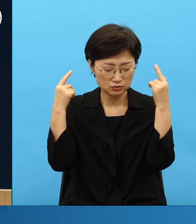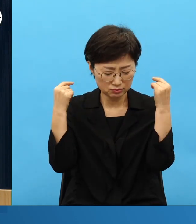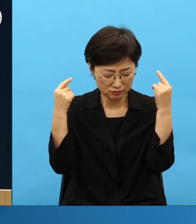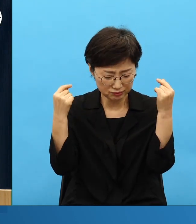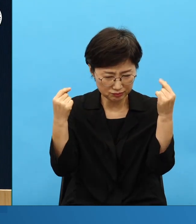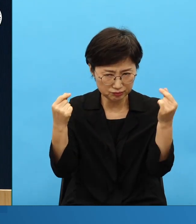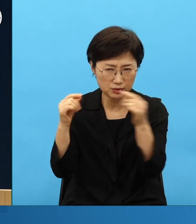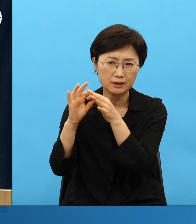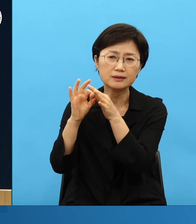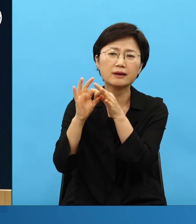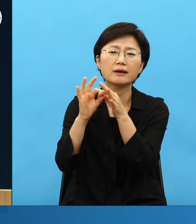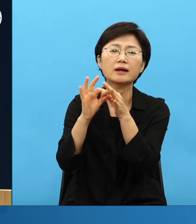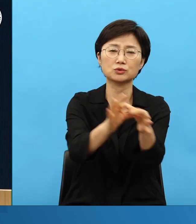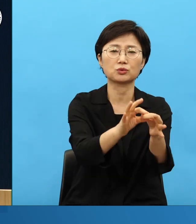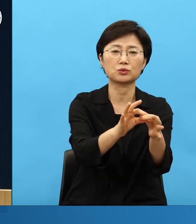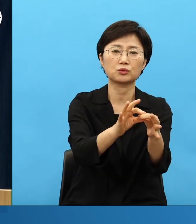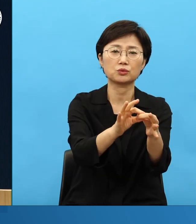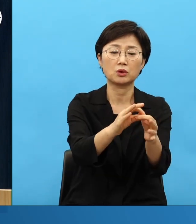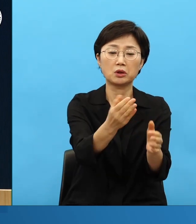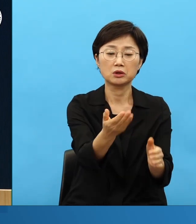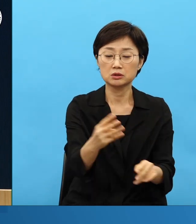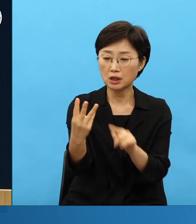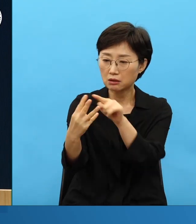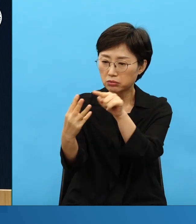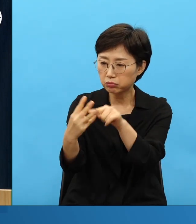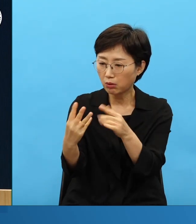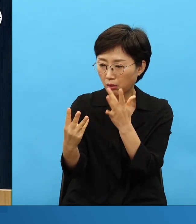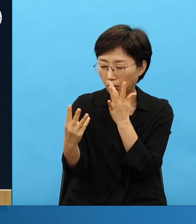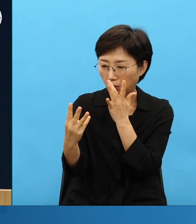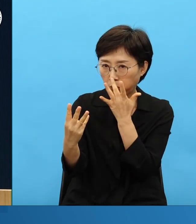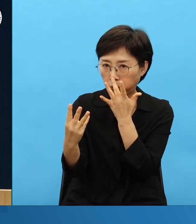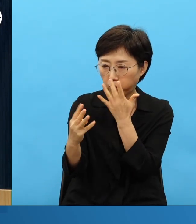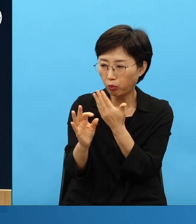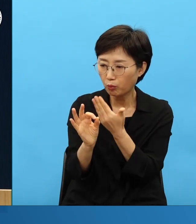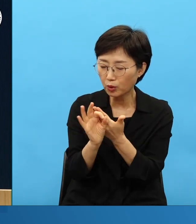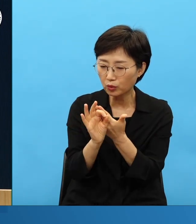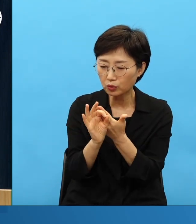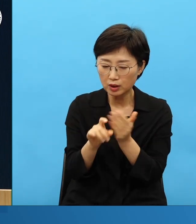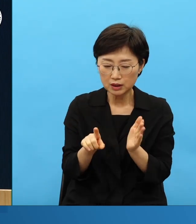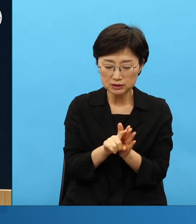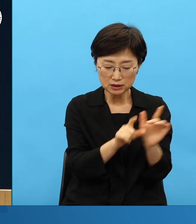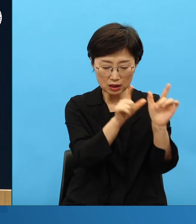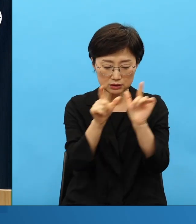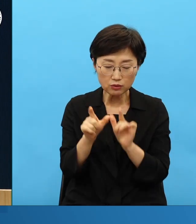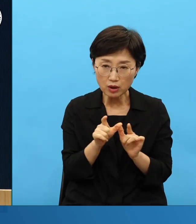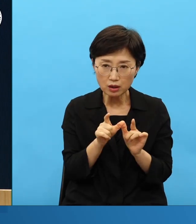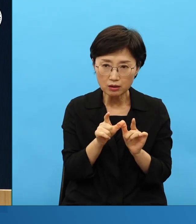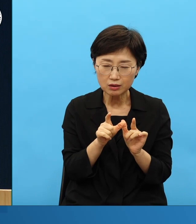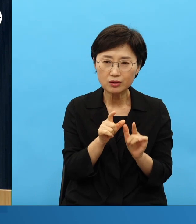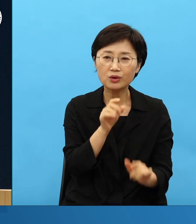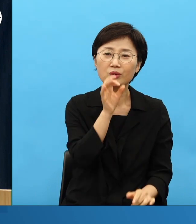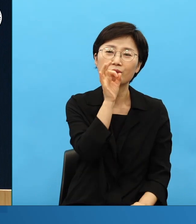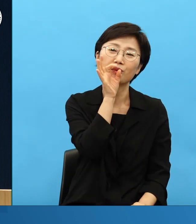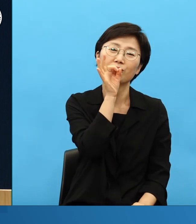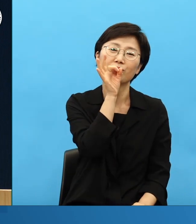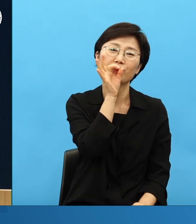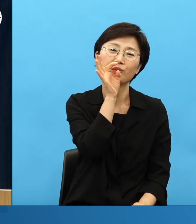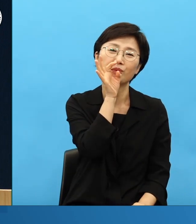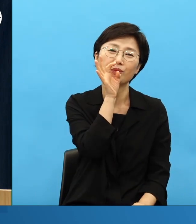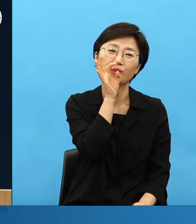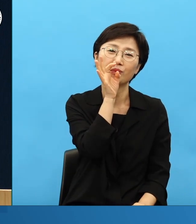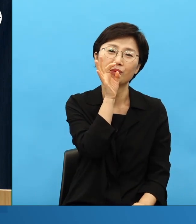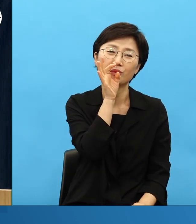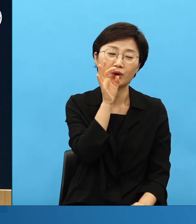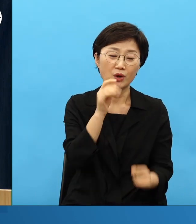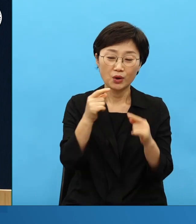모르면 신앙생활이 사실은 안 되고 사회생활도 안 돼요. 교회는 더 안 돼요. But if you don't realize this, you cannot live your lives, you cannot